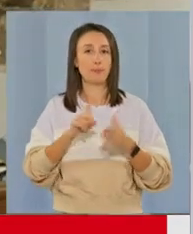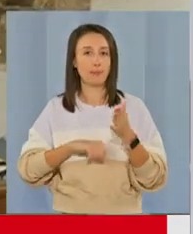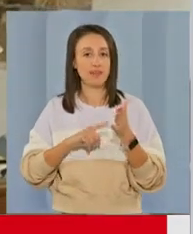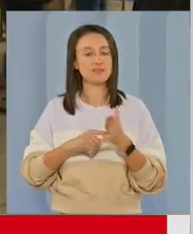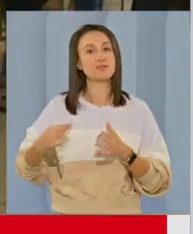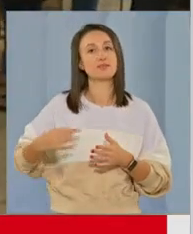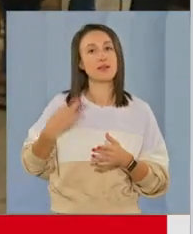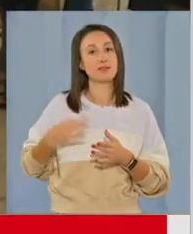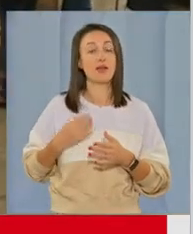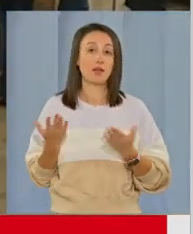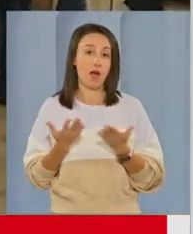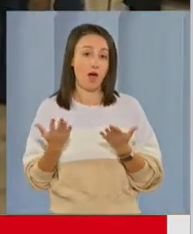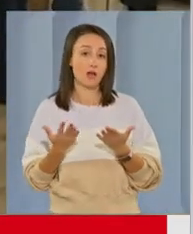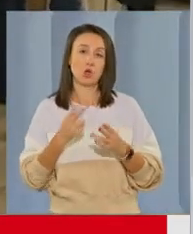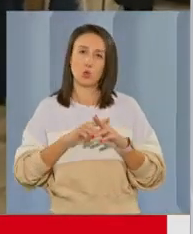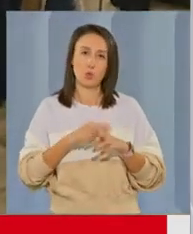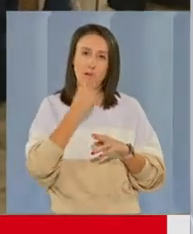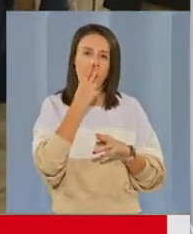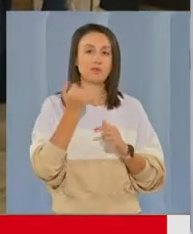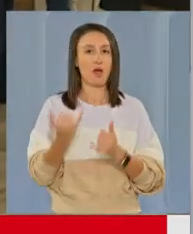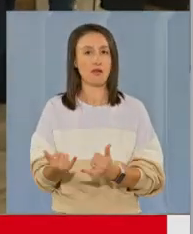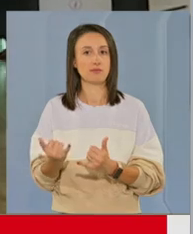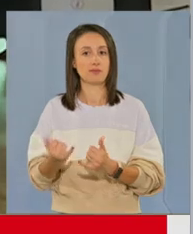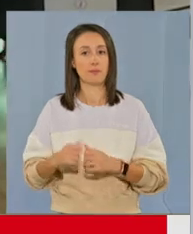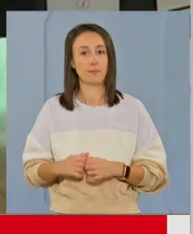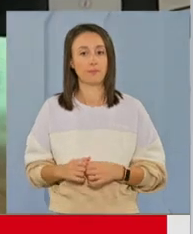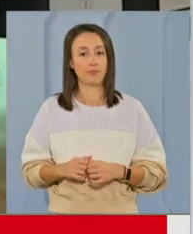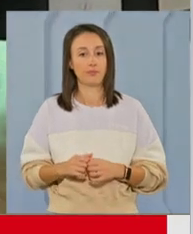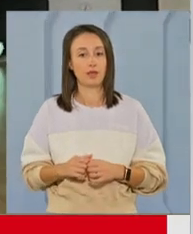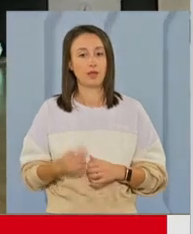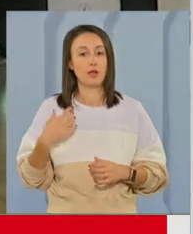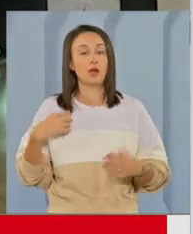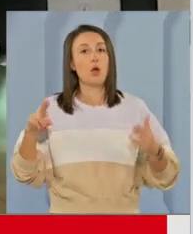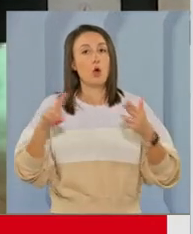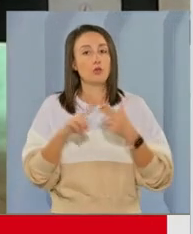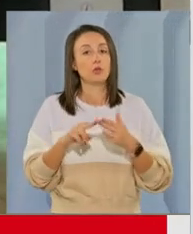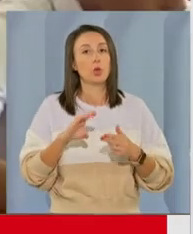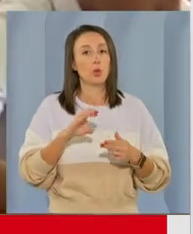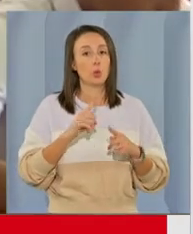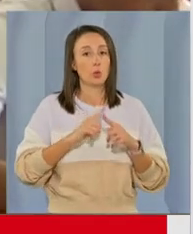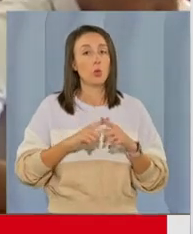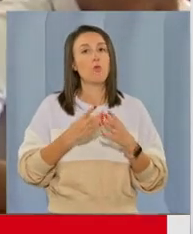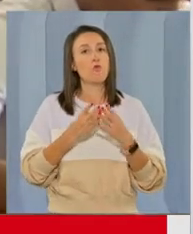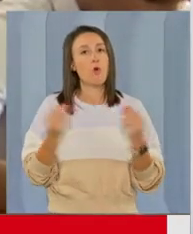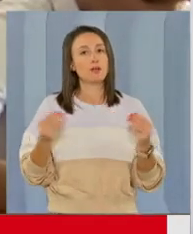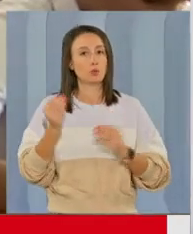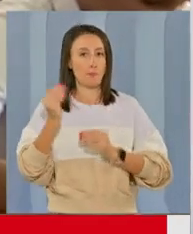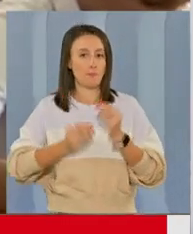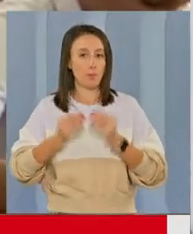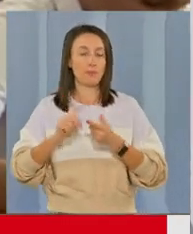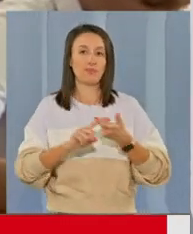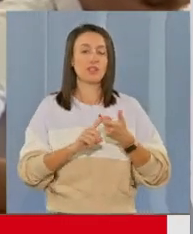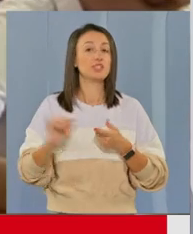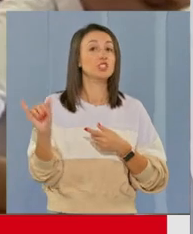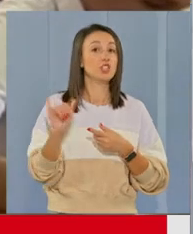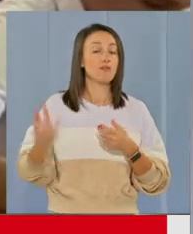sănătate, care, așa cum arată astăzi, se confruntă cu foarte multe probleme vis-a-vis de